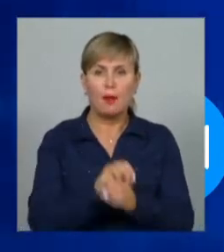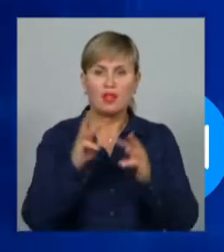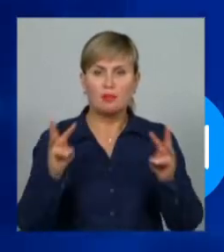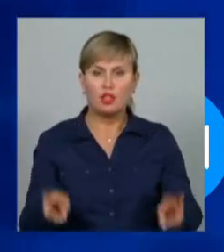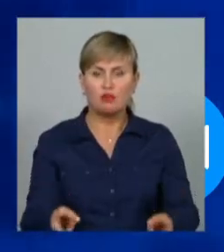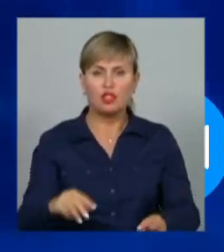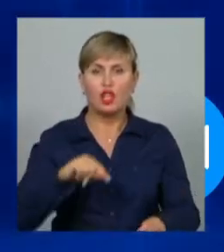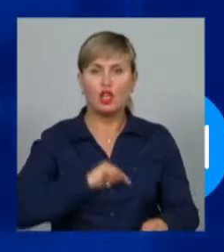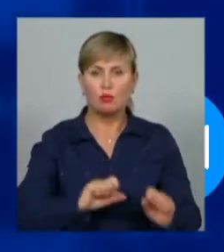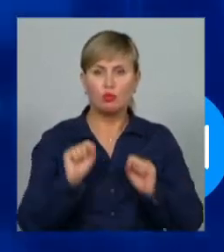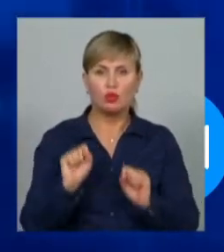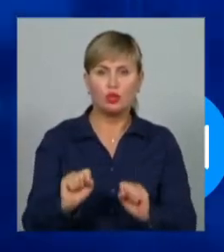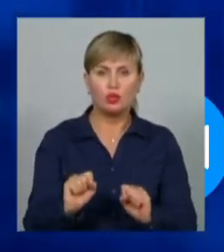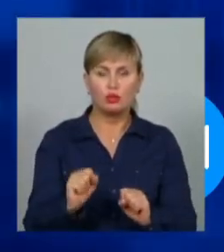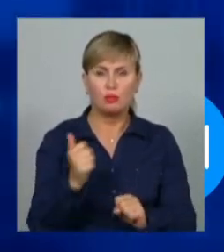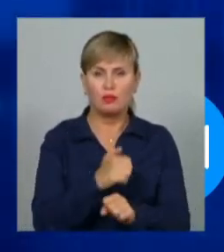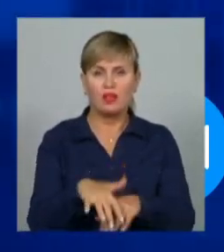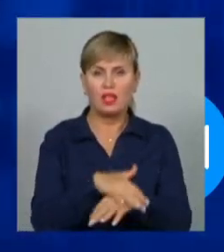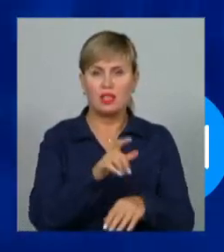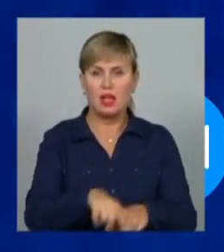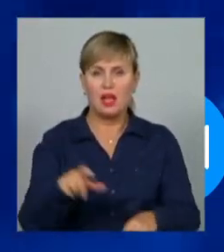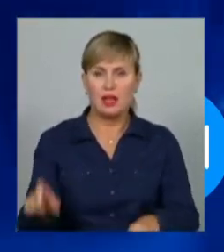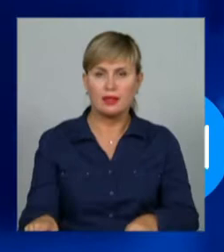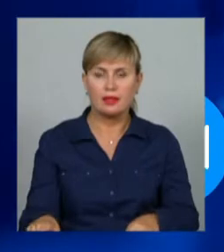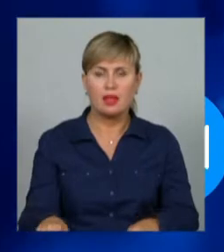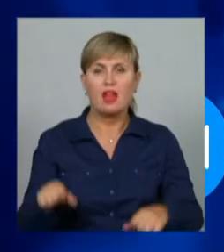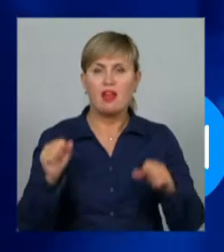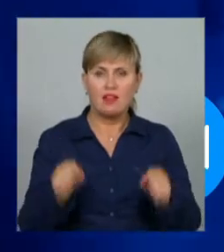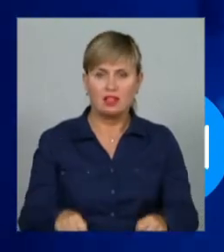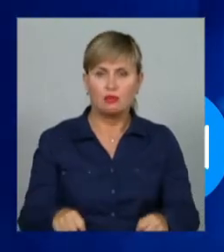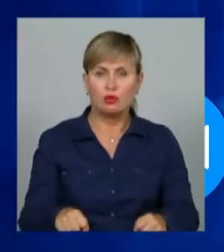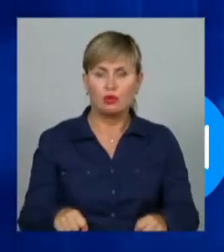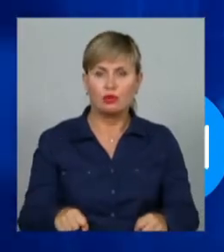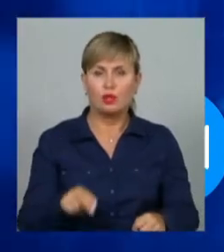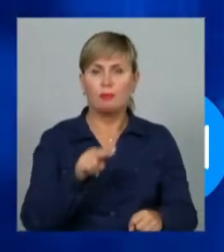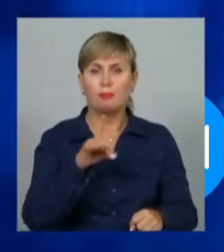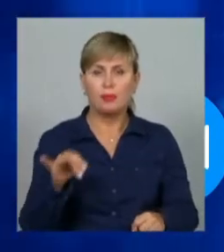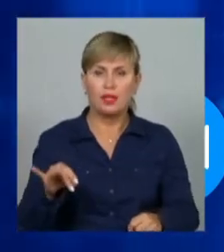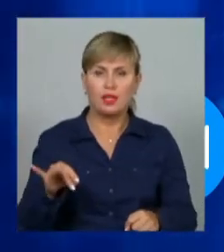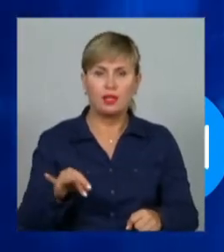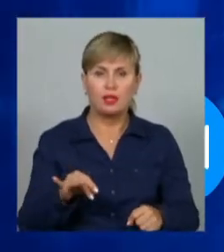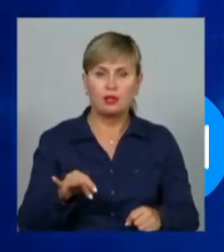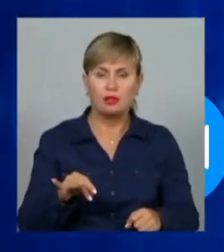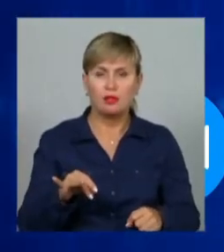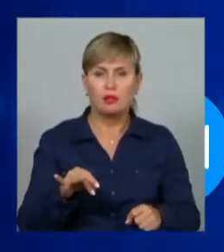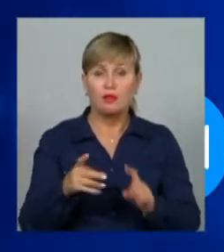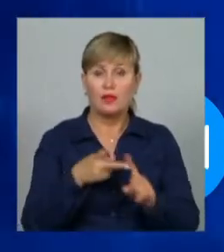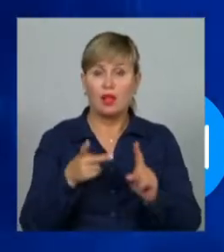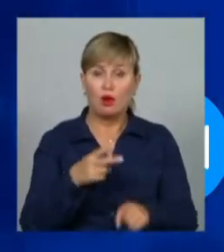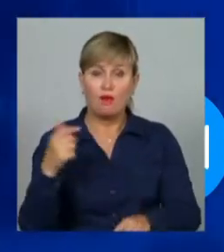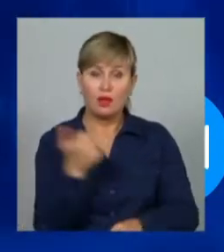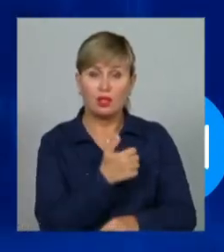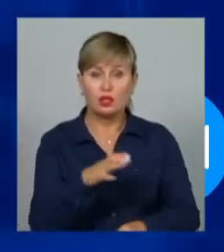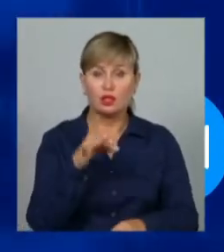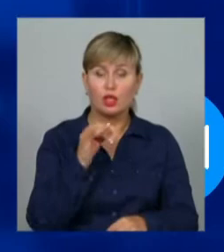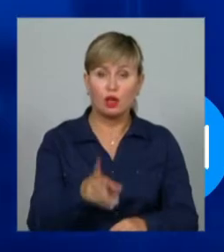как бы иммунитет у привитого населения. Возможно, при удлинении второго как бы